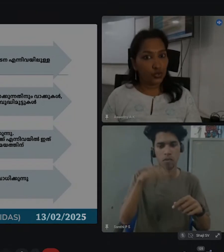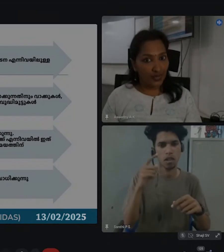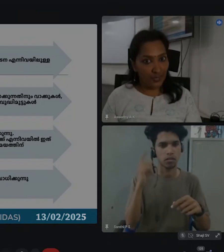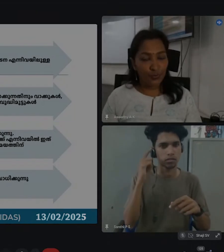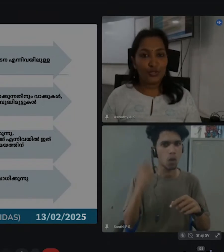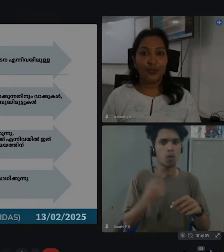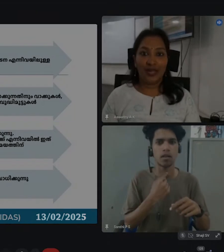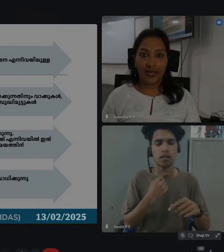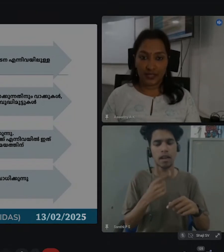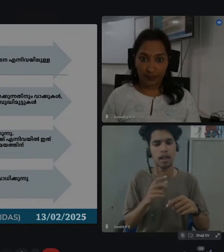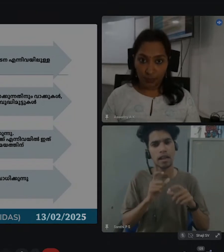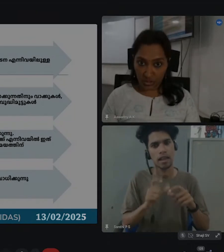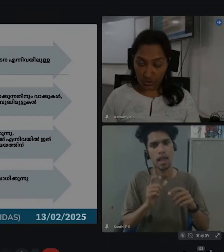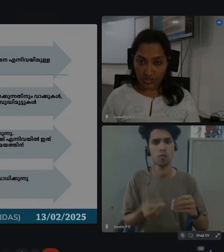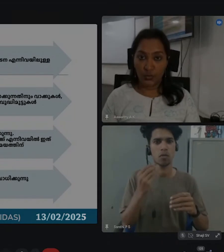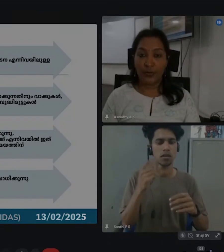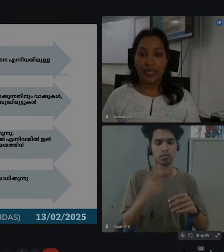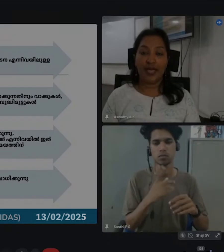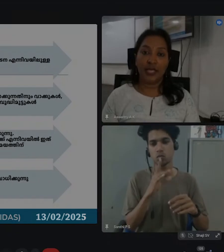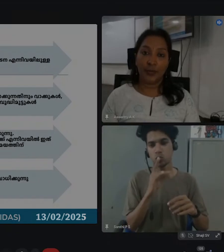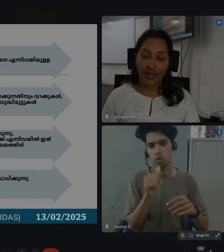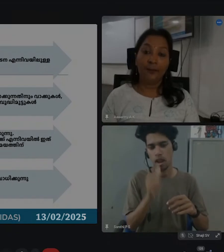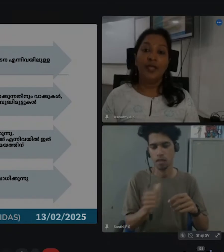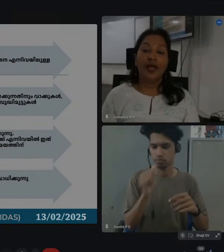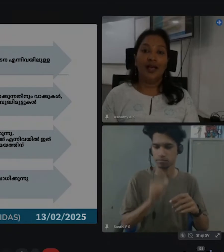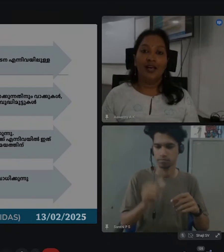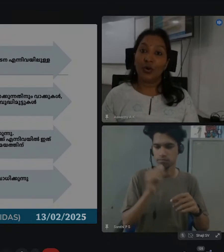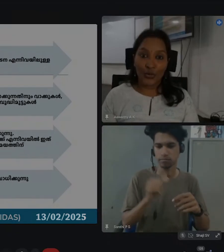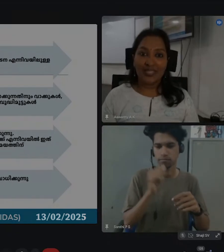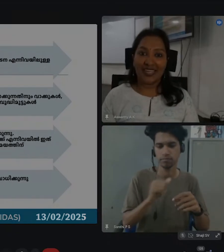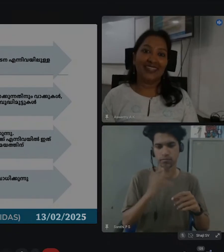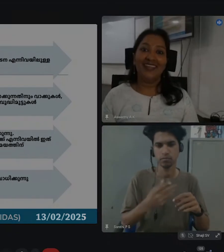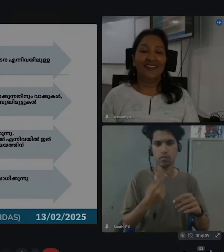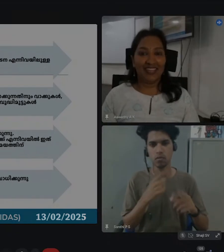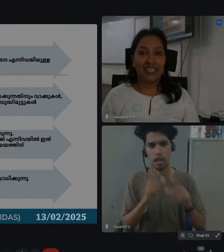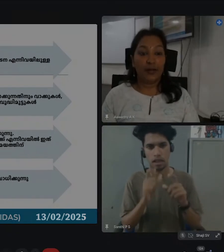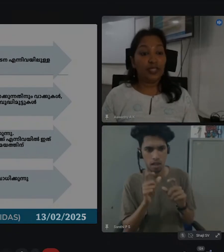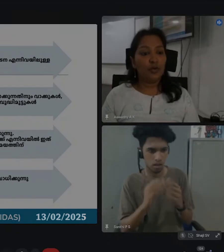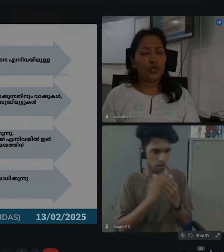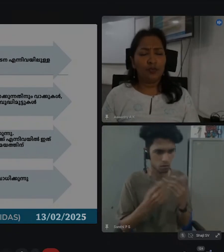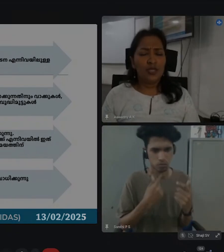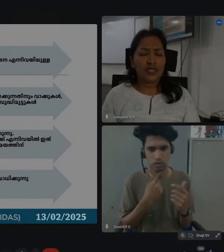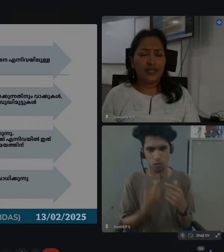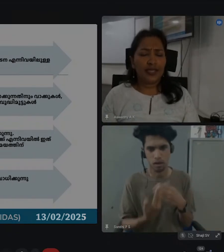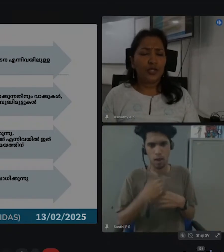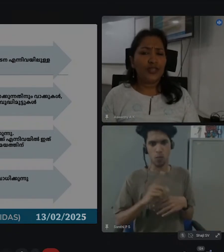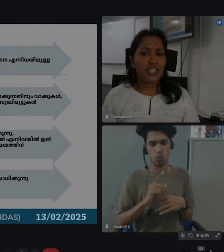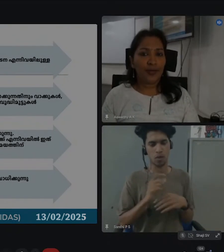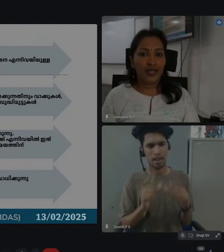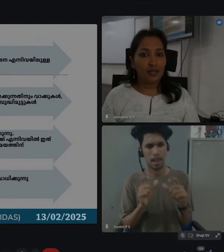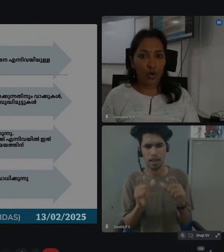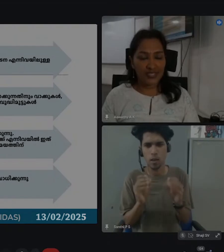അവര് ചൂടുവെള്ളം കുടിച്ചും വളരെ ശബ്ദം ഒച്ചത്തിൽ ഉപയോഗിക്കാതെയും അവർ കൊണ്ടു നടക്കുന്ന വ്യക്തികളാണ്. അപ്പൊ നമ്മൾ ഒട്ടും